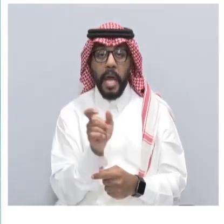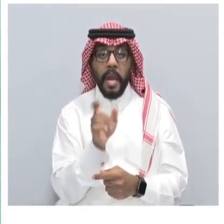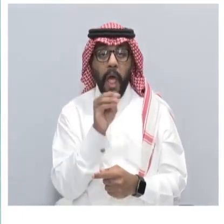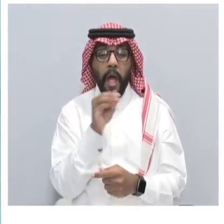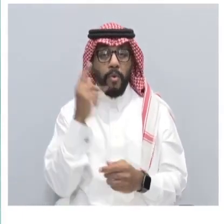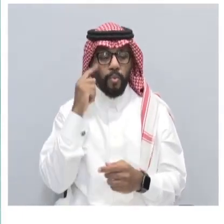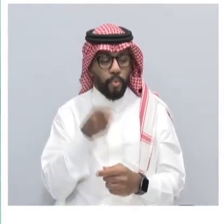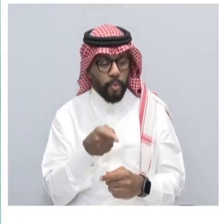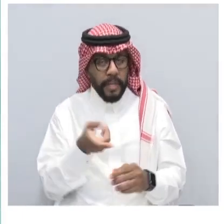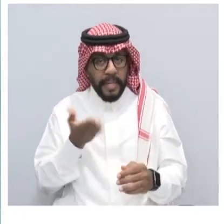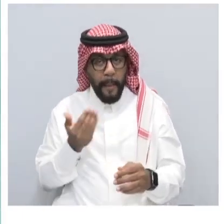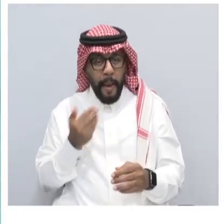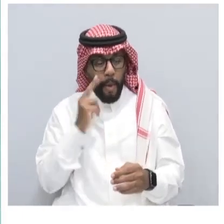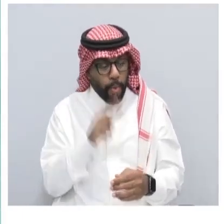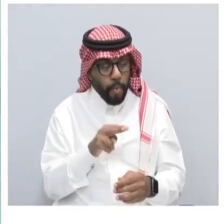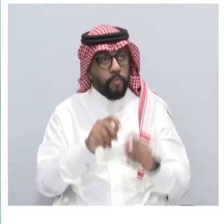نلاحظ الفرق